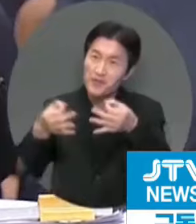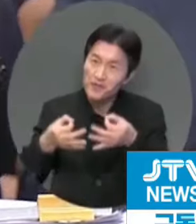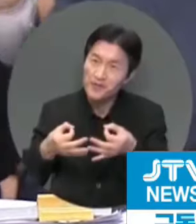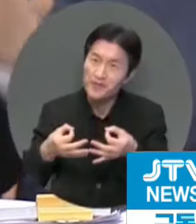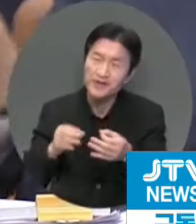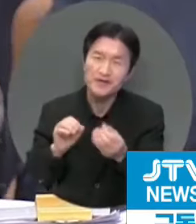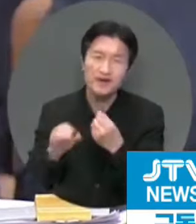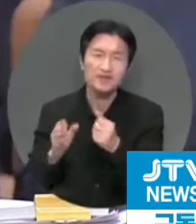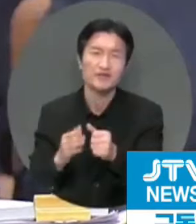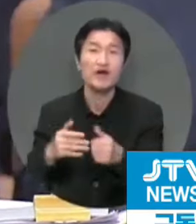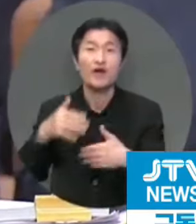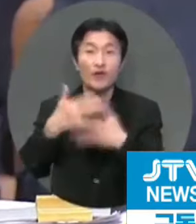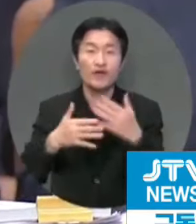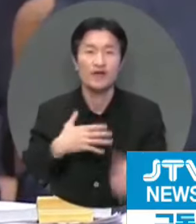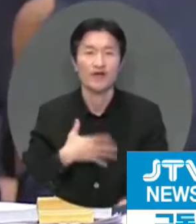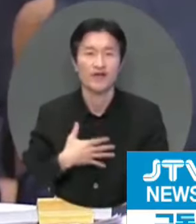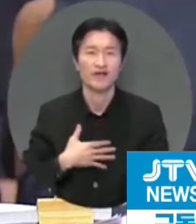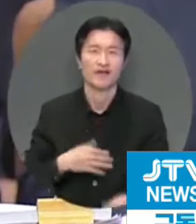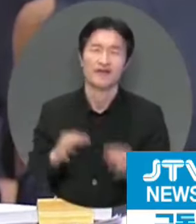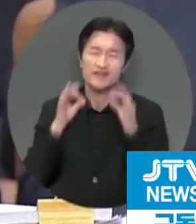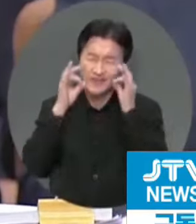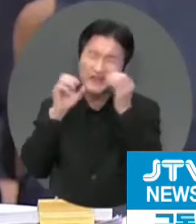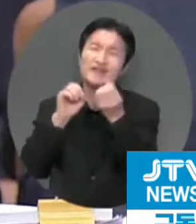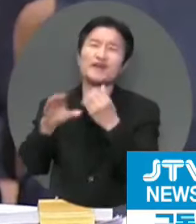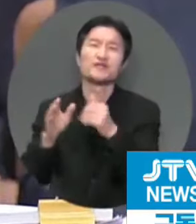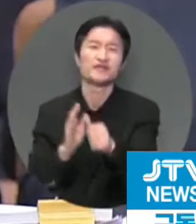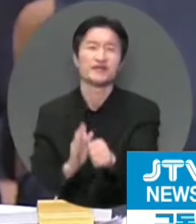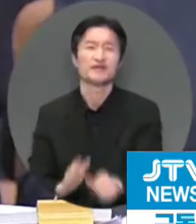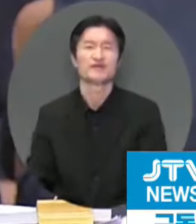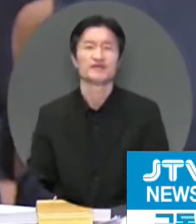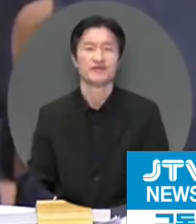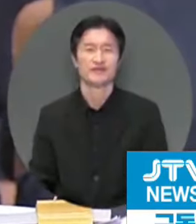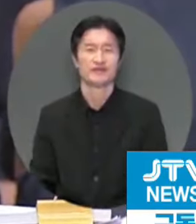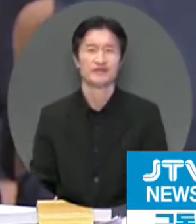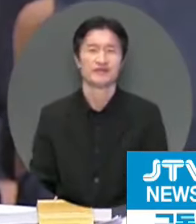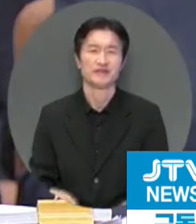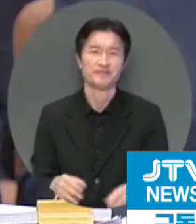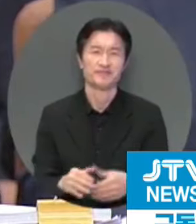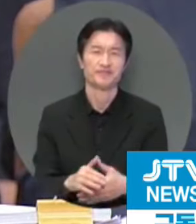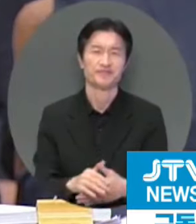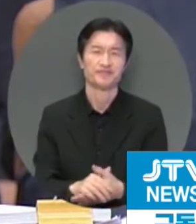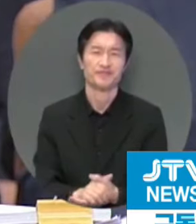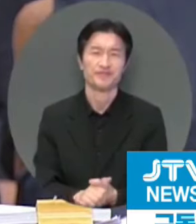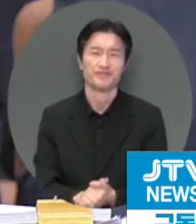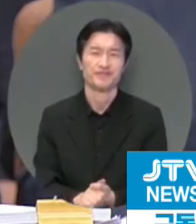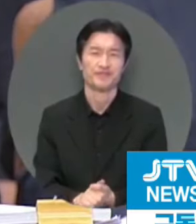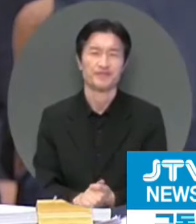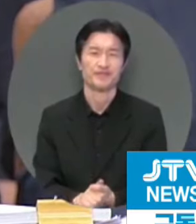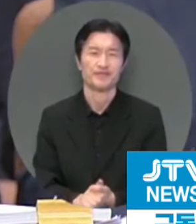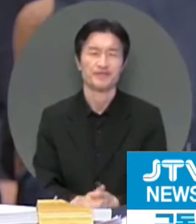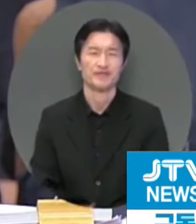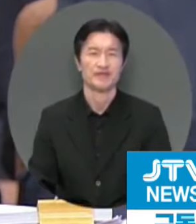예. 영화는 알고 있습니다. 네, 성의껏 좀 대답해 주세요. 성의껏.